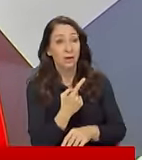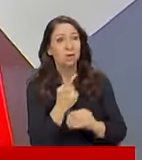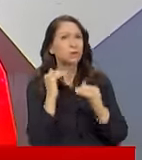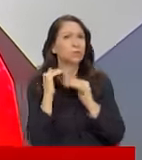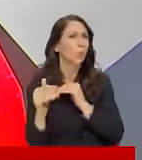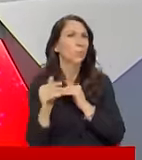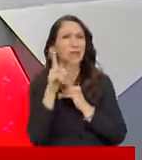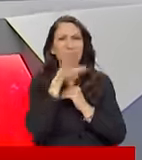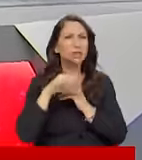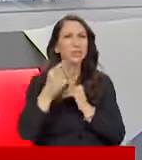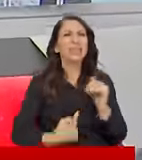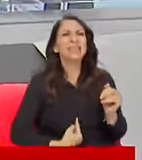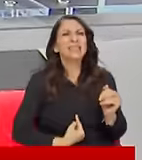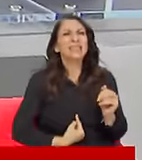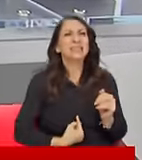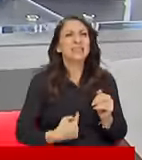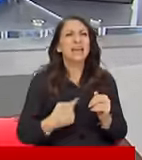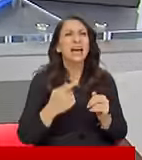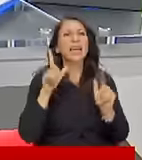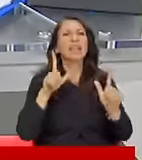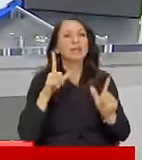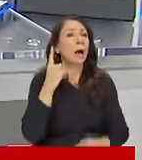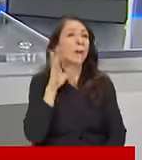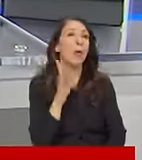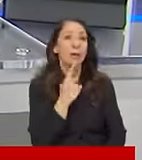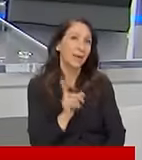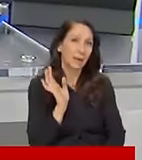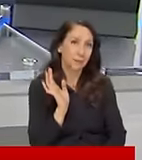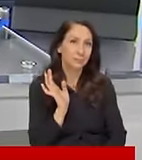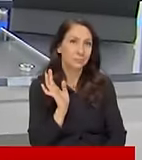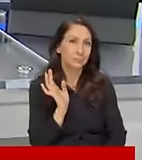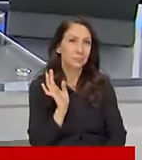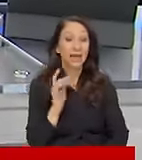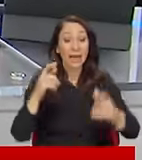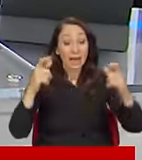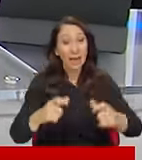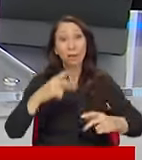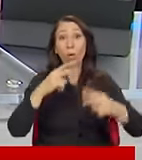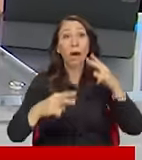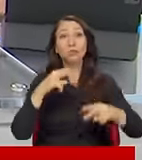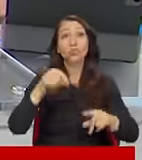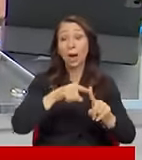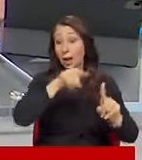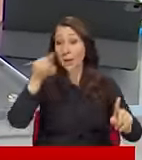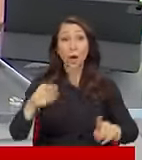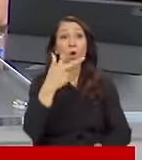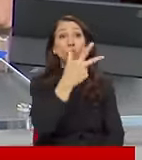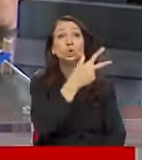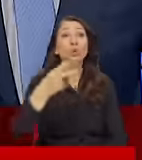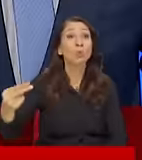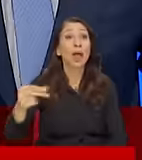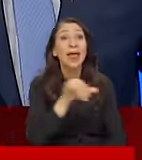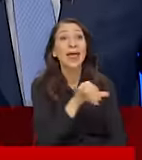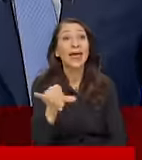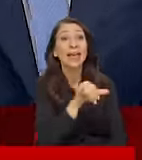toplumun hiçbir hissiyatından, ihtiyacından haberi yok demektir. Kent lokantası şu ana kadar 3 milyona